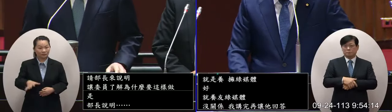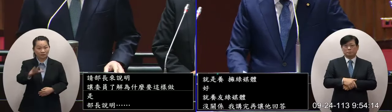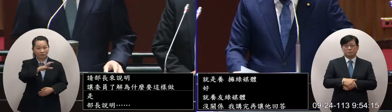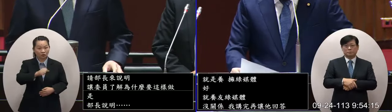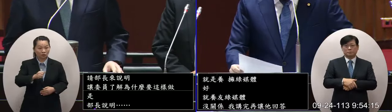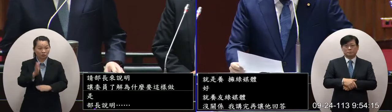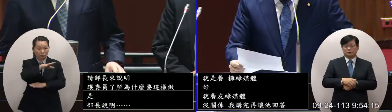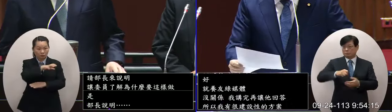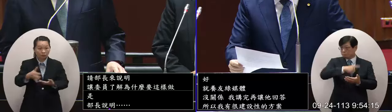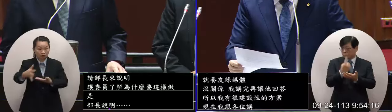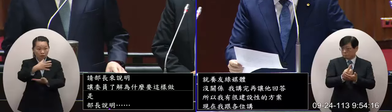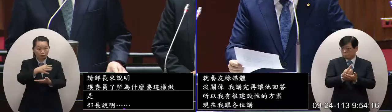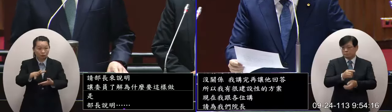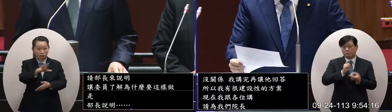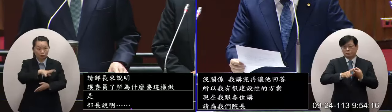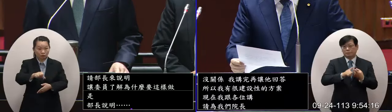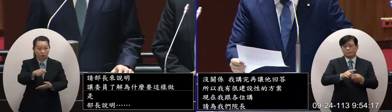全部政府吗？ 对啊，